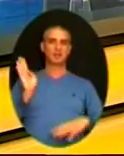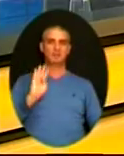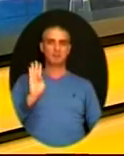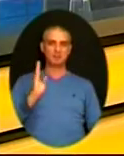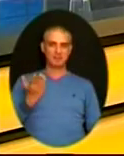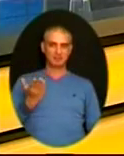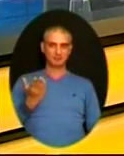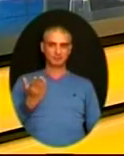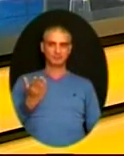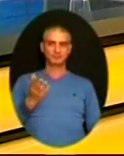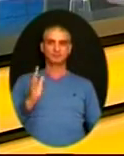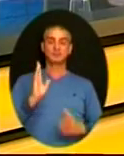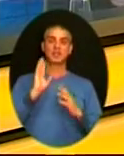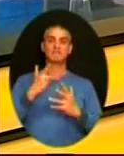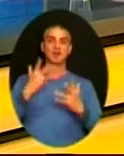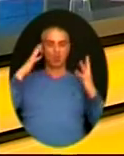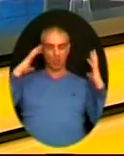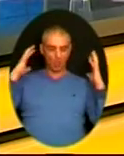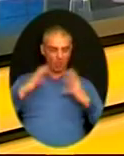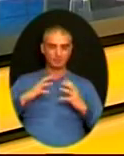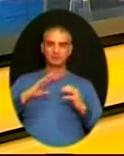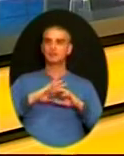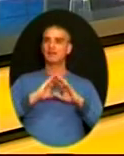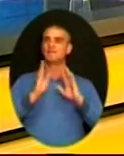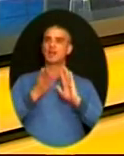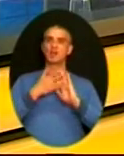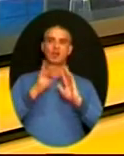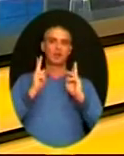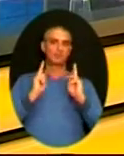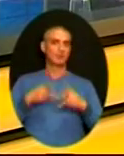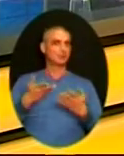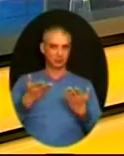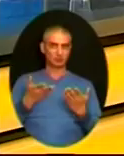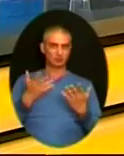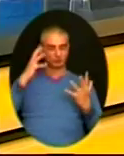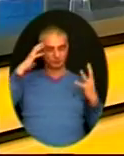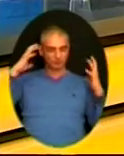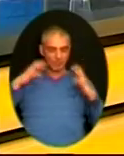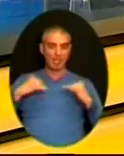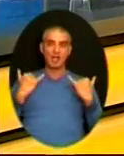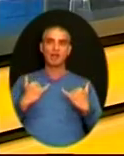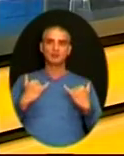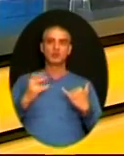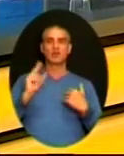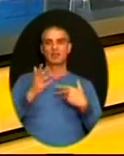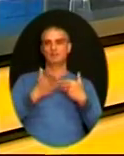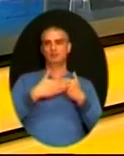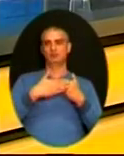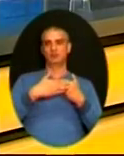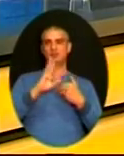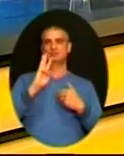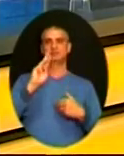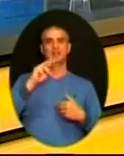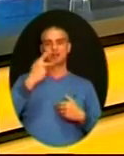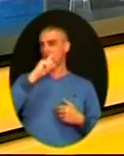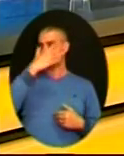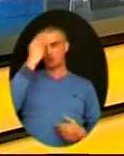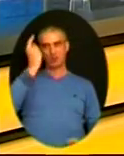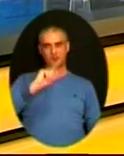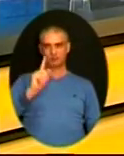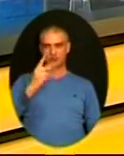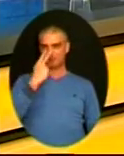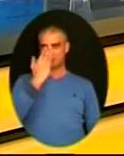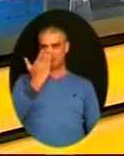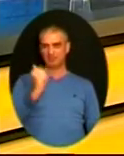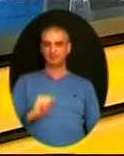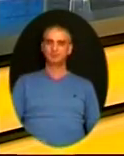בנימין נתניהו, שלמרות העומס ולמרות כל מה שיש ככה על הראש בימים אלה, גם את אשתו שרה כמובן הוא לא שוכח, בוא